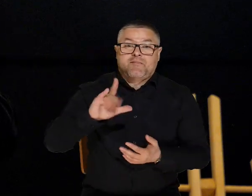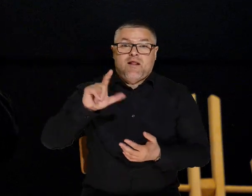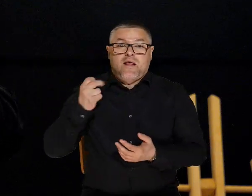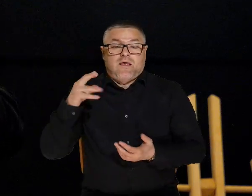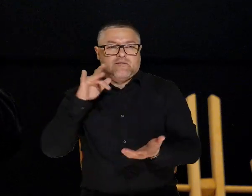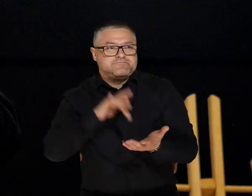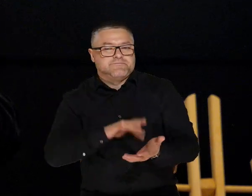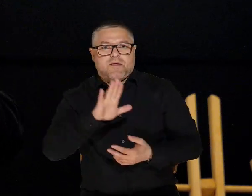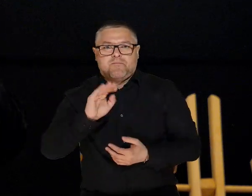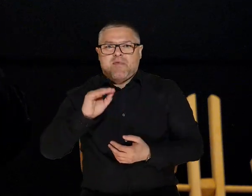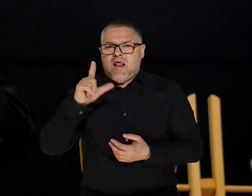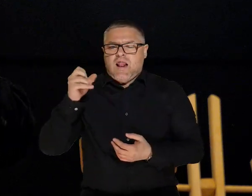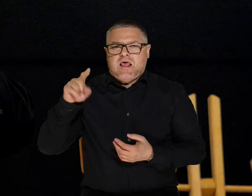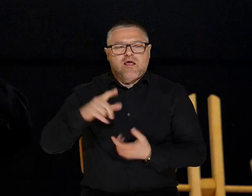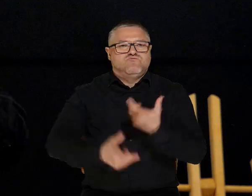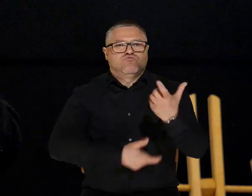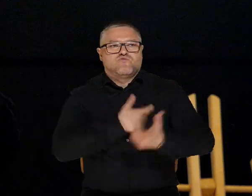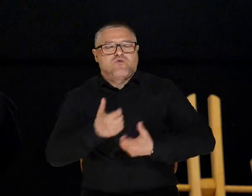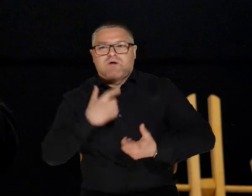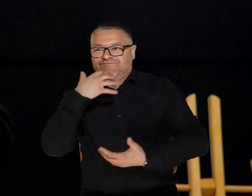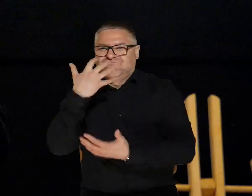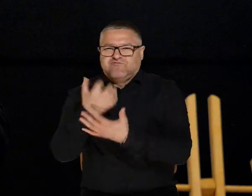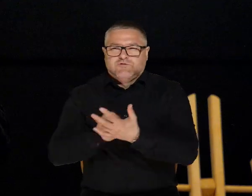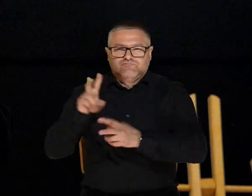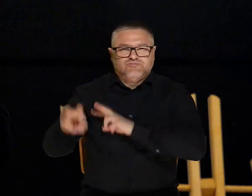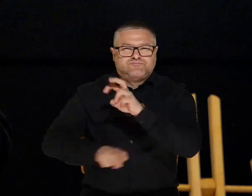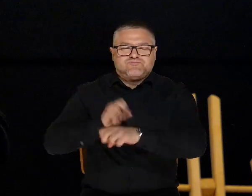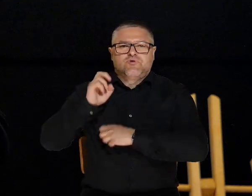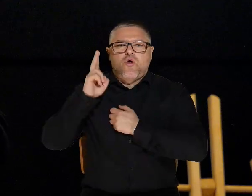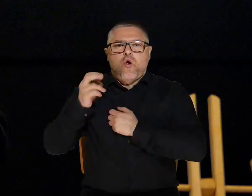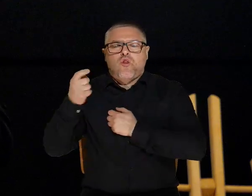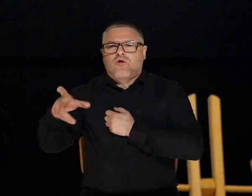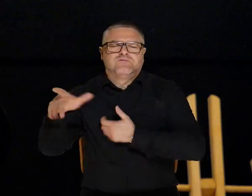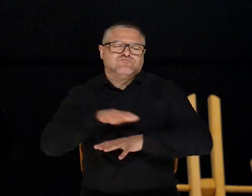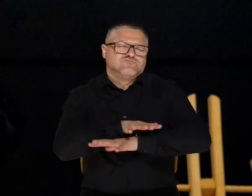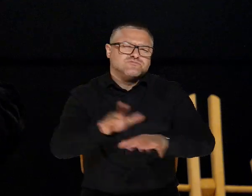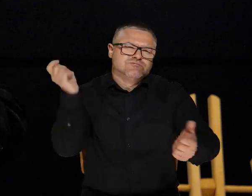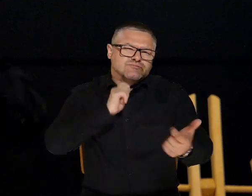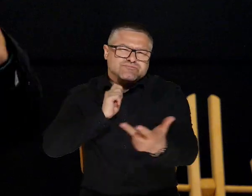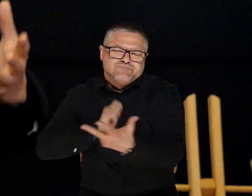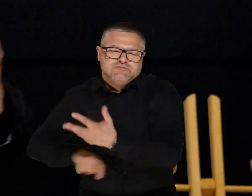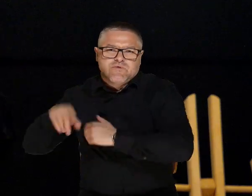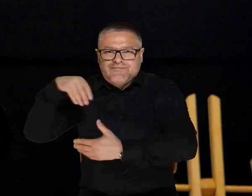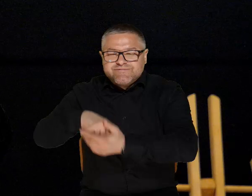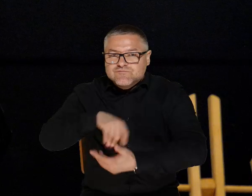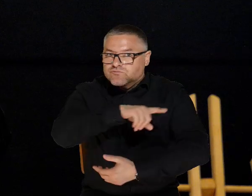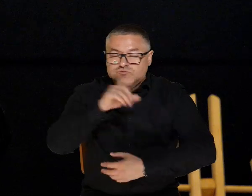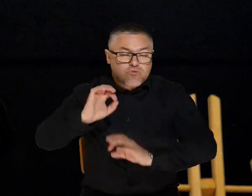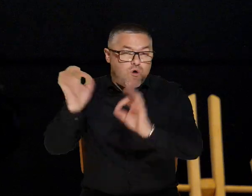że w Belgii, która nie tylko eksploatowała Kongo strasznie, ale dokonała ludobójstwa, tak, za czasów króla Leopolda II, że to